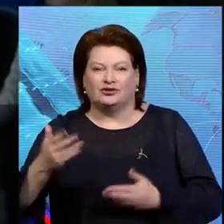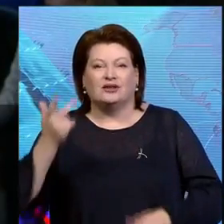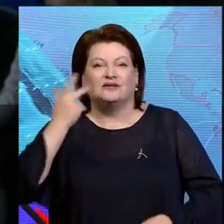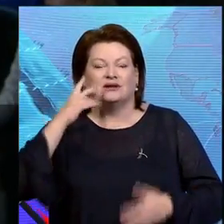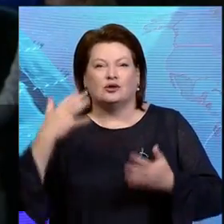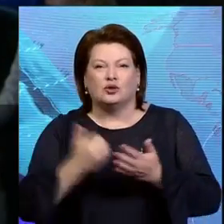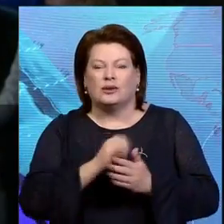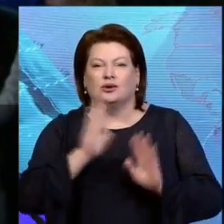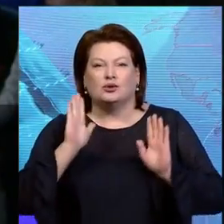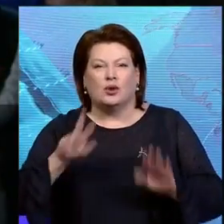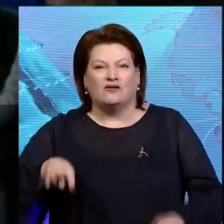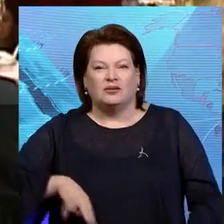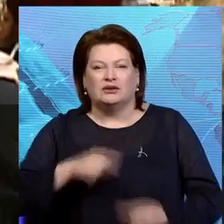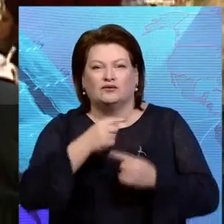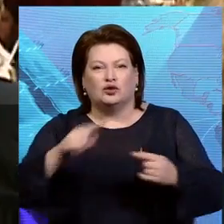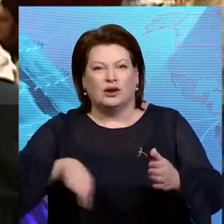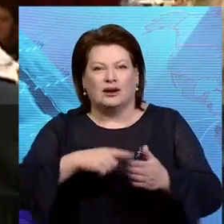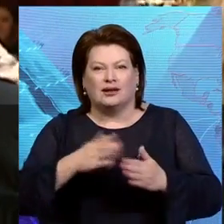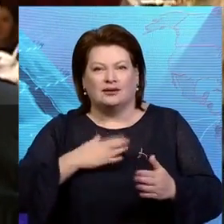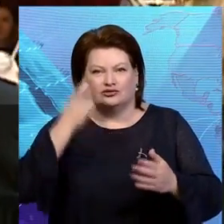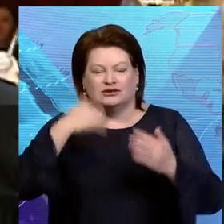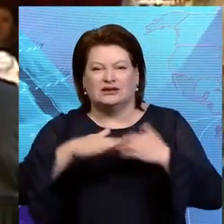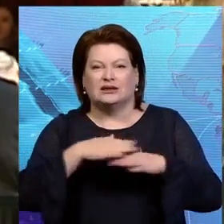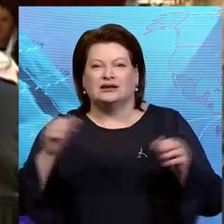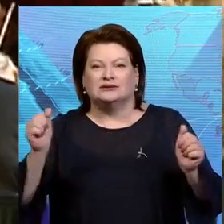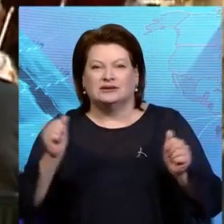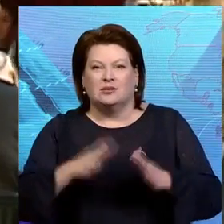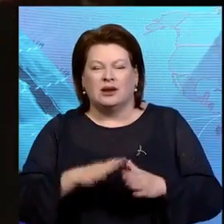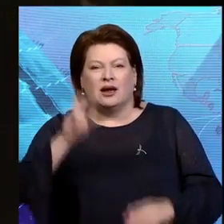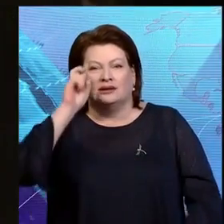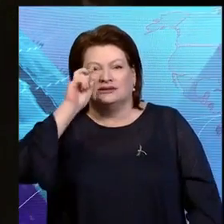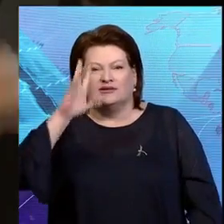успехом проходит не только в Минске, но и в других городах нашей страны, собирая артистов мирового уровня.